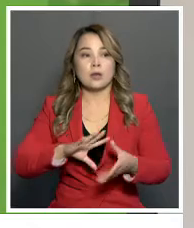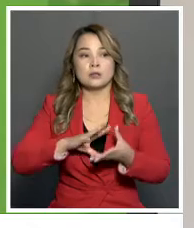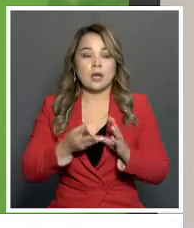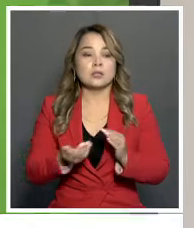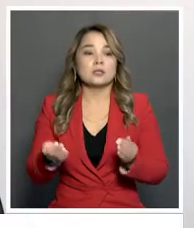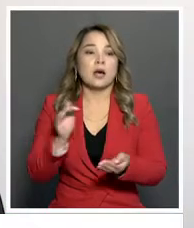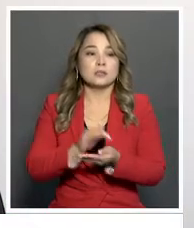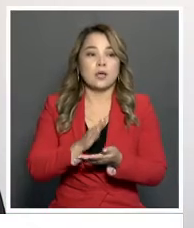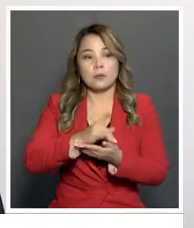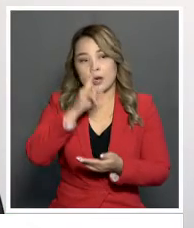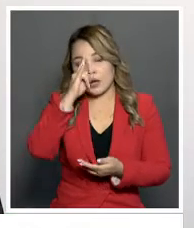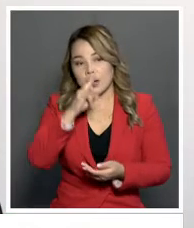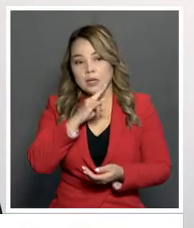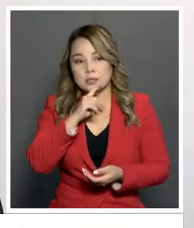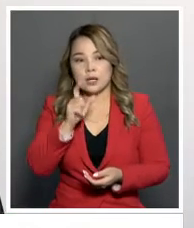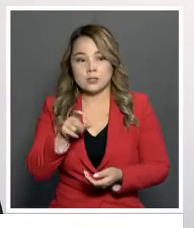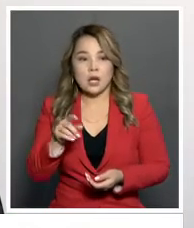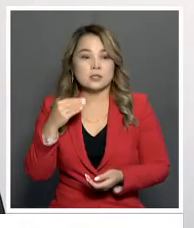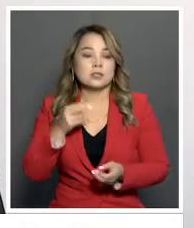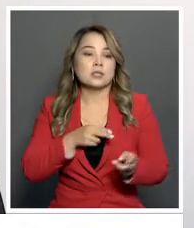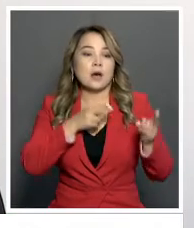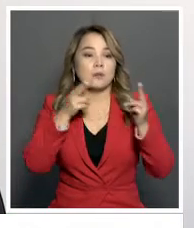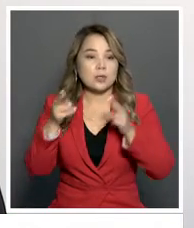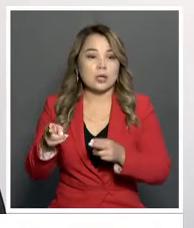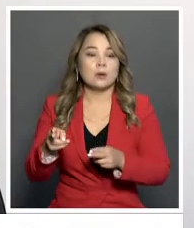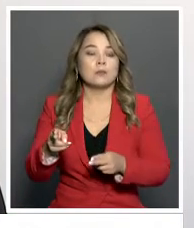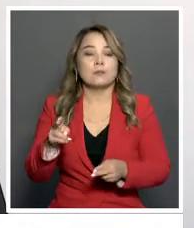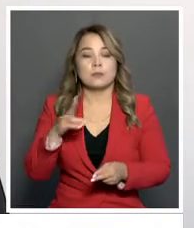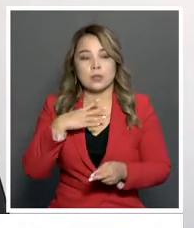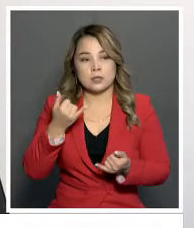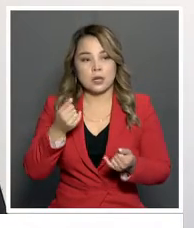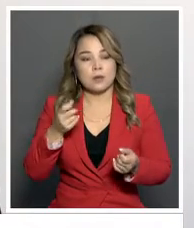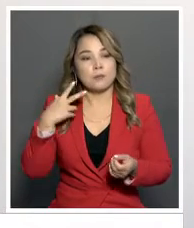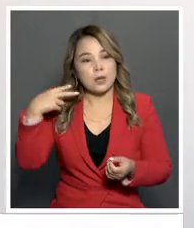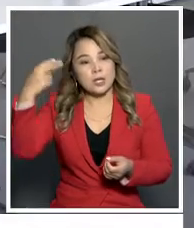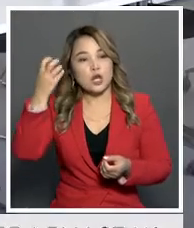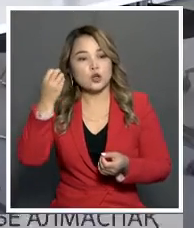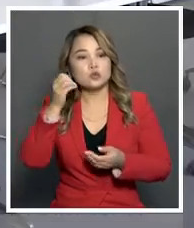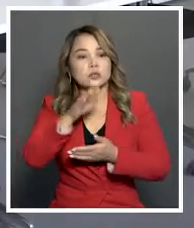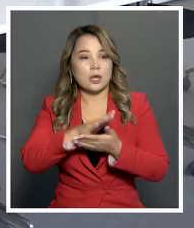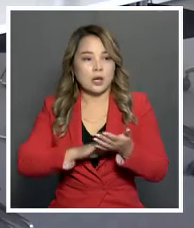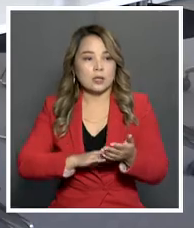жұмысымен танысады. Қазақстандық омбудсменнің сапары бейсенбі жұмада Бельгияда